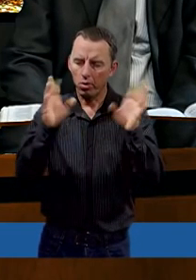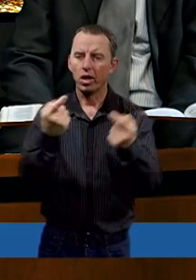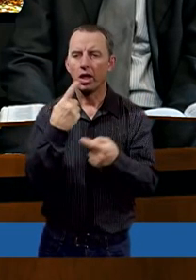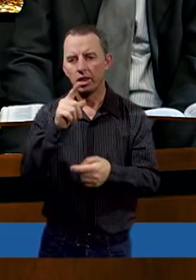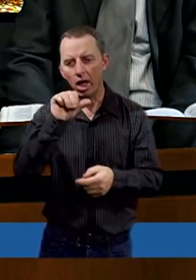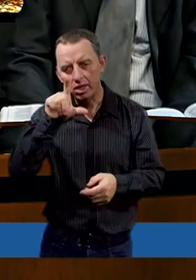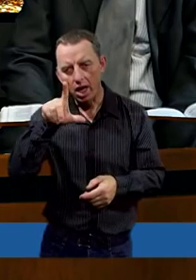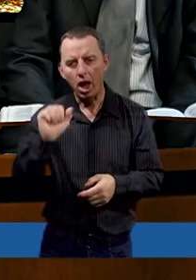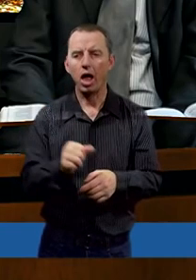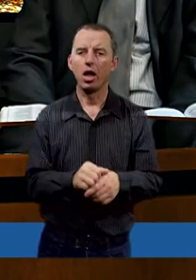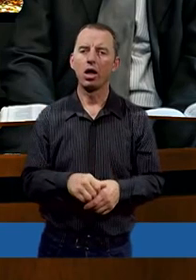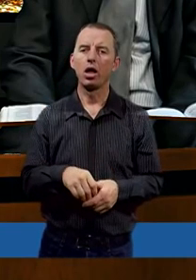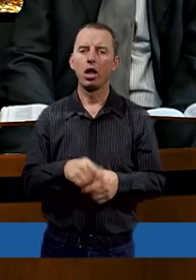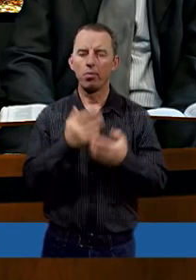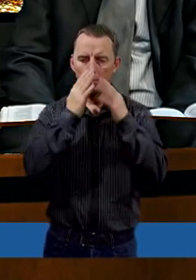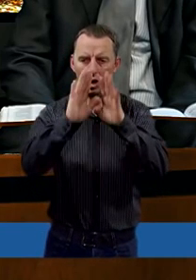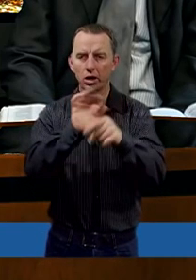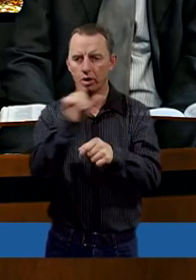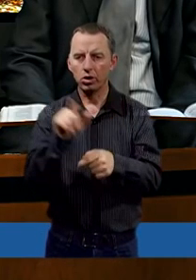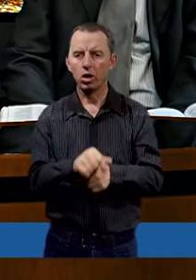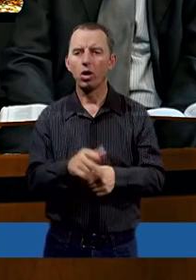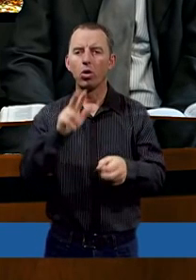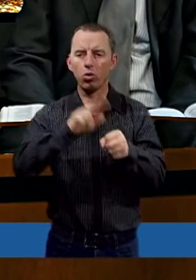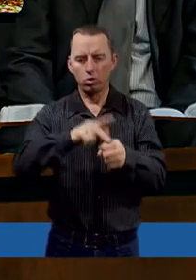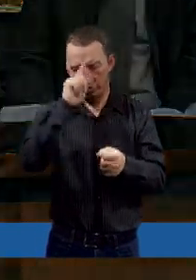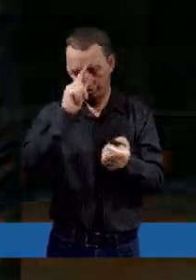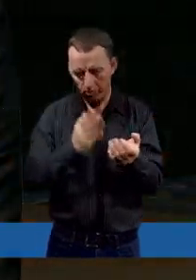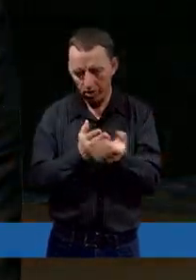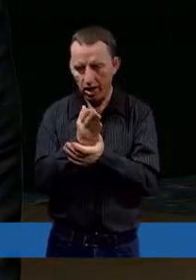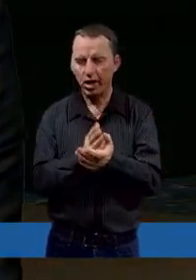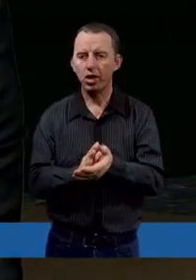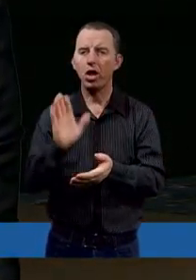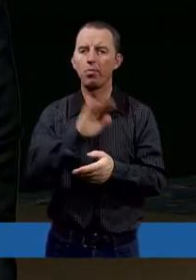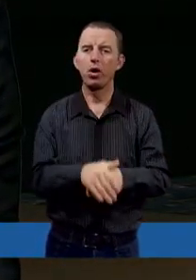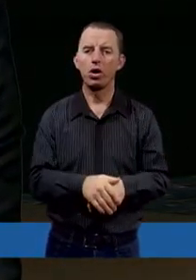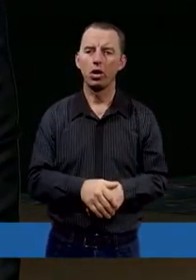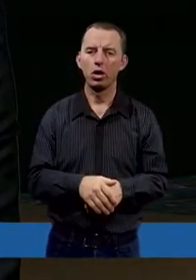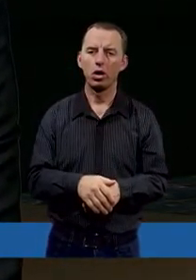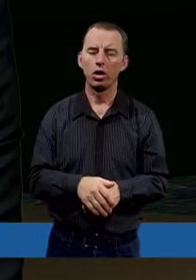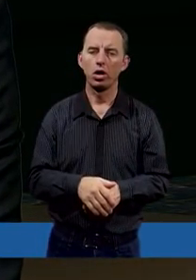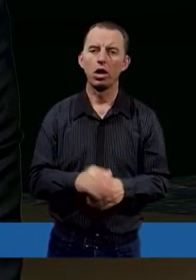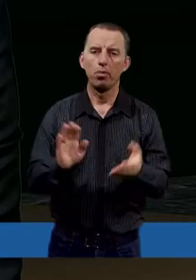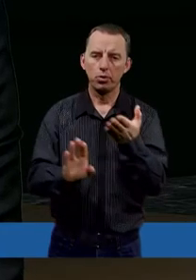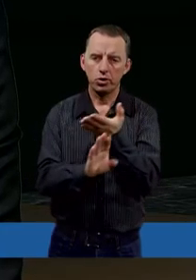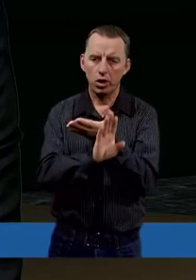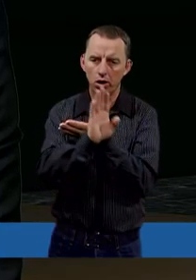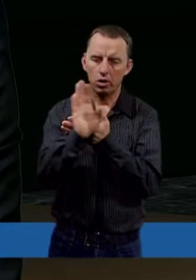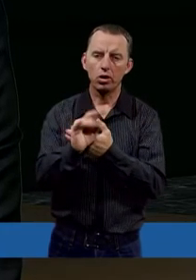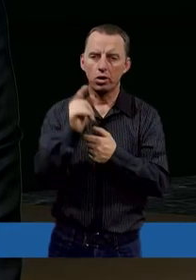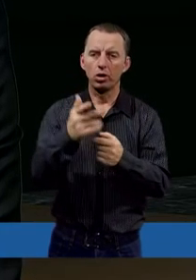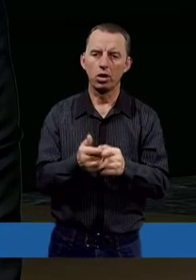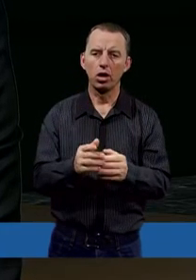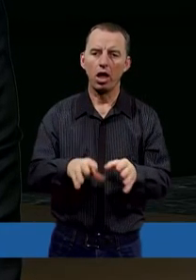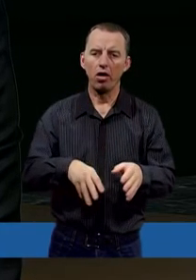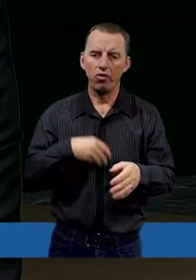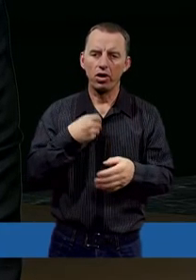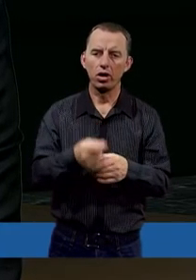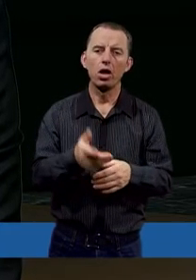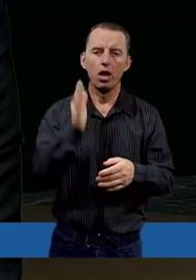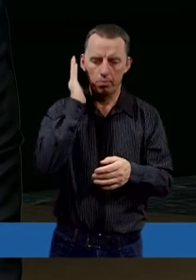gdzie pokazane jest, że ci, którzy byli wierni Bogu, czyli jak Księga Daniela przedstawia, święci Najwyższego,